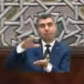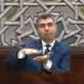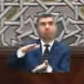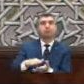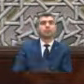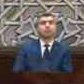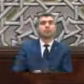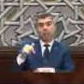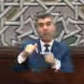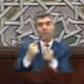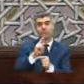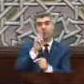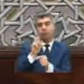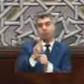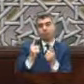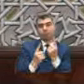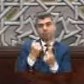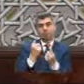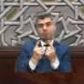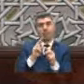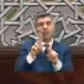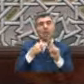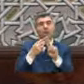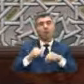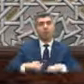تعقيب إضافي؟ أرد السيد الوزير.